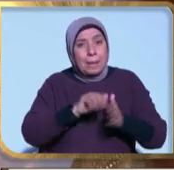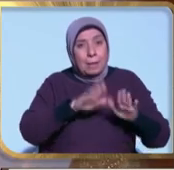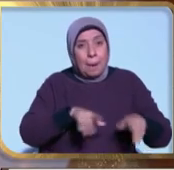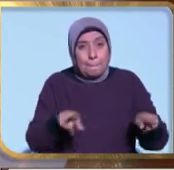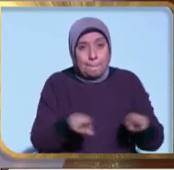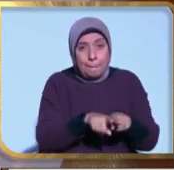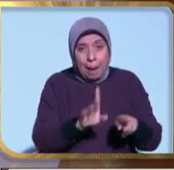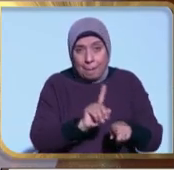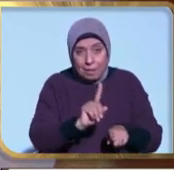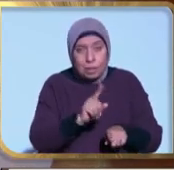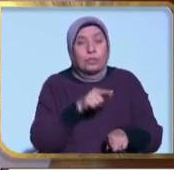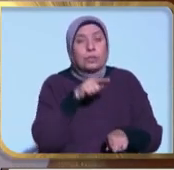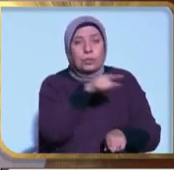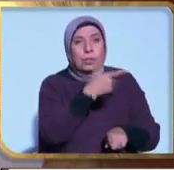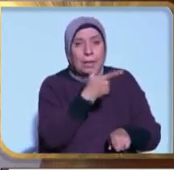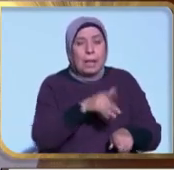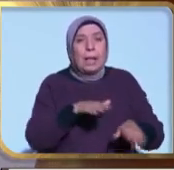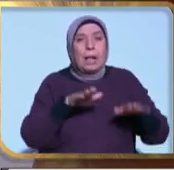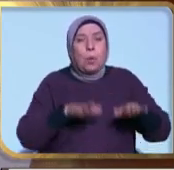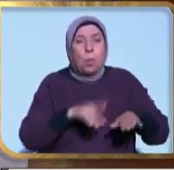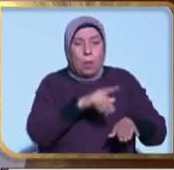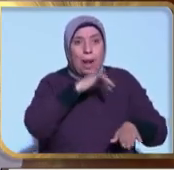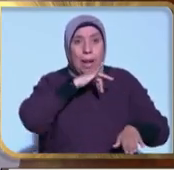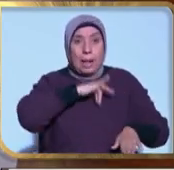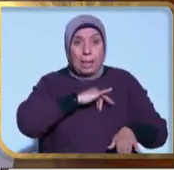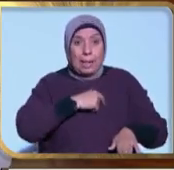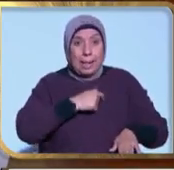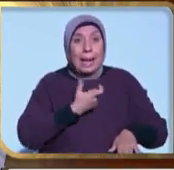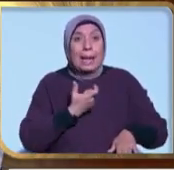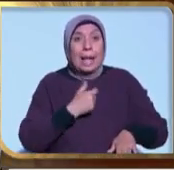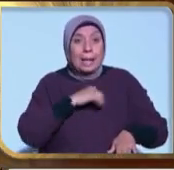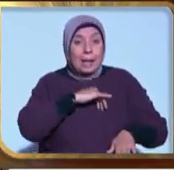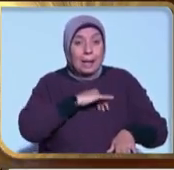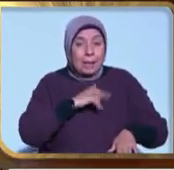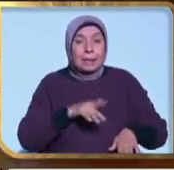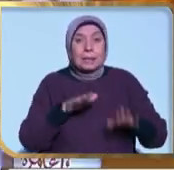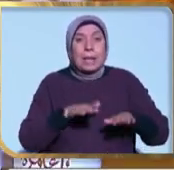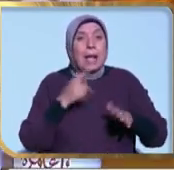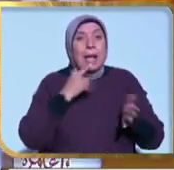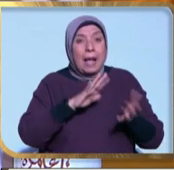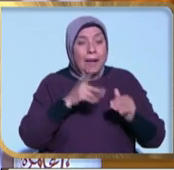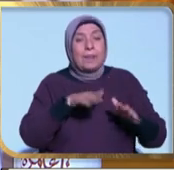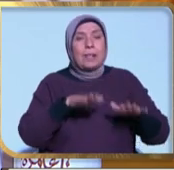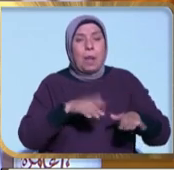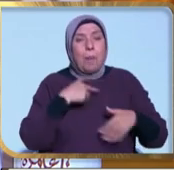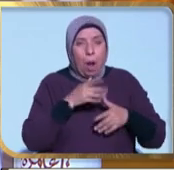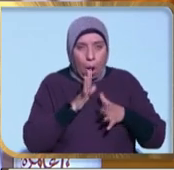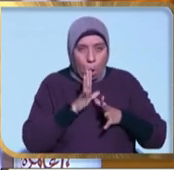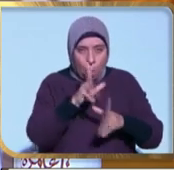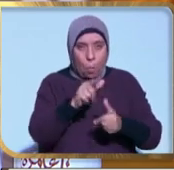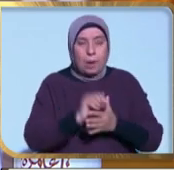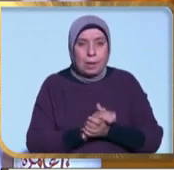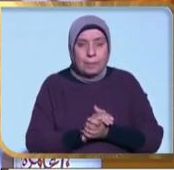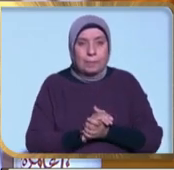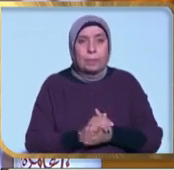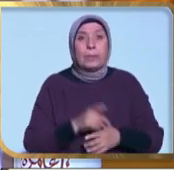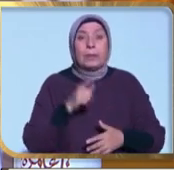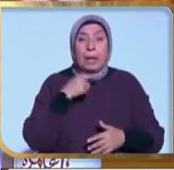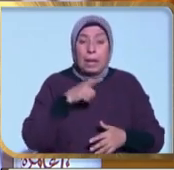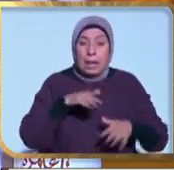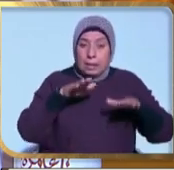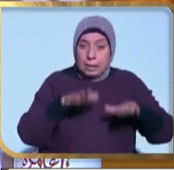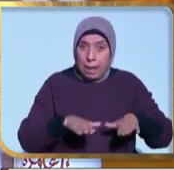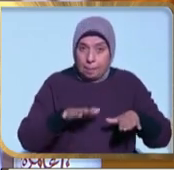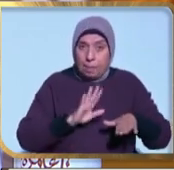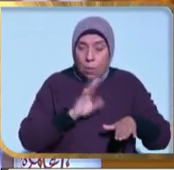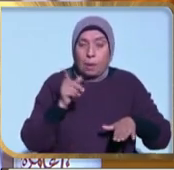حال ما احنا في الشغل لغايه مثلا ما نرجع له وهنقول ازاي هي تتيمم ثم يسمي الله تعالى هي هتقول